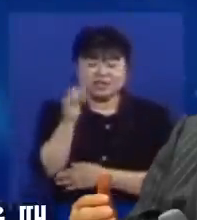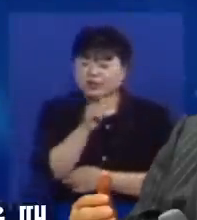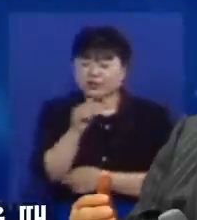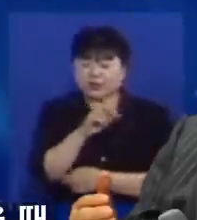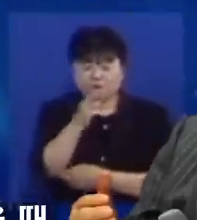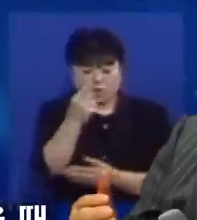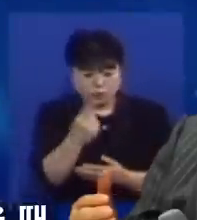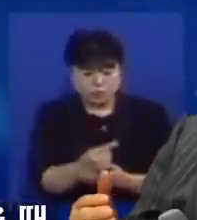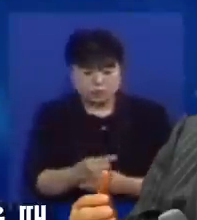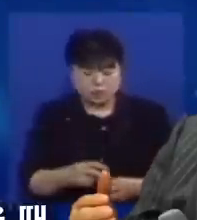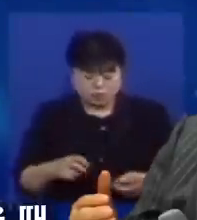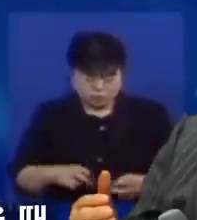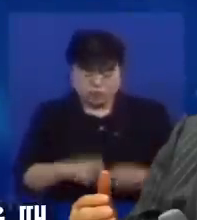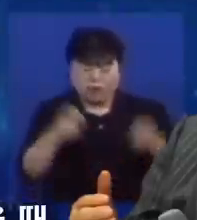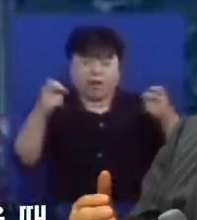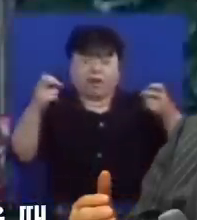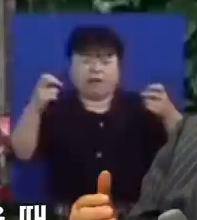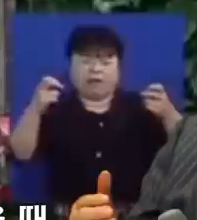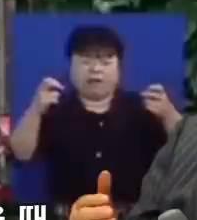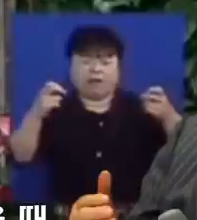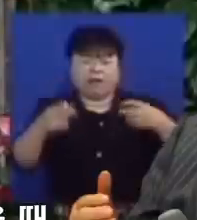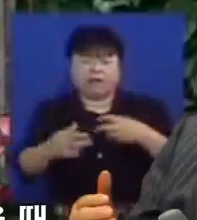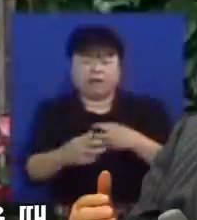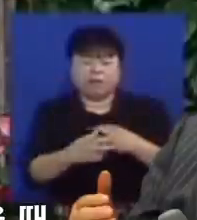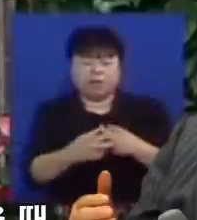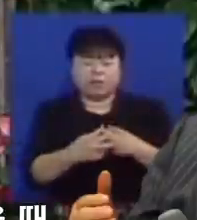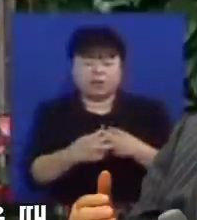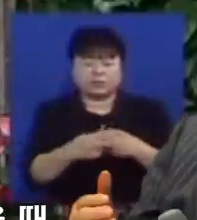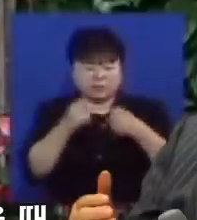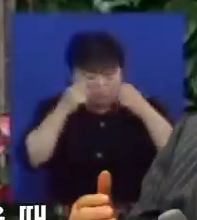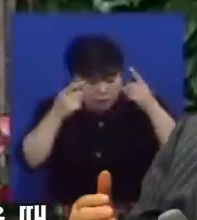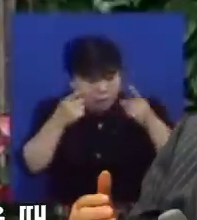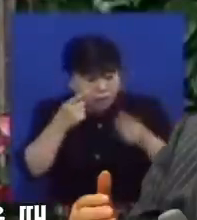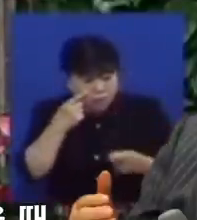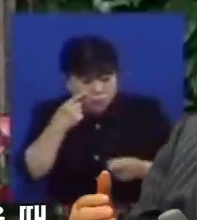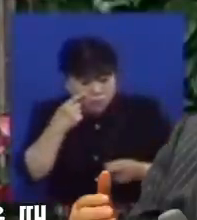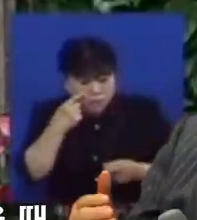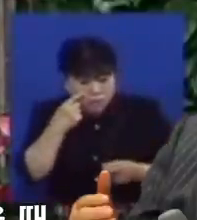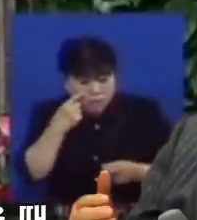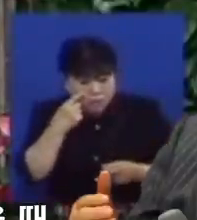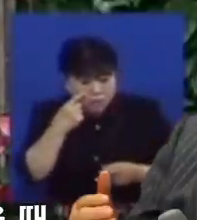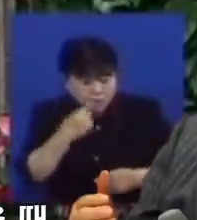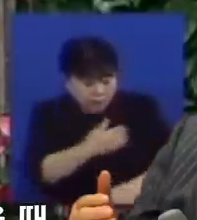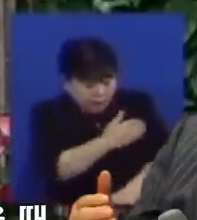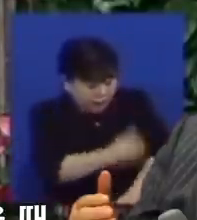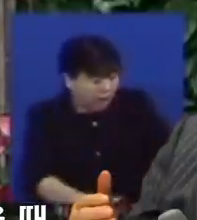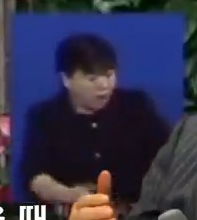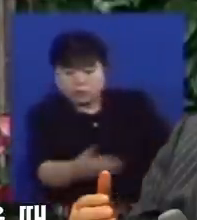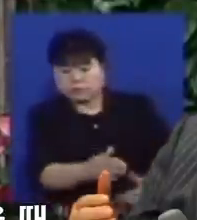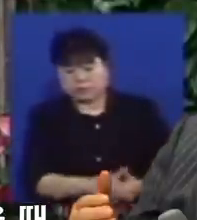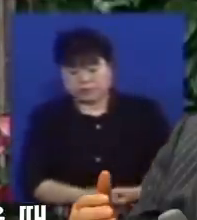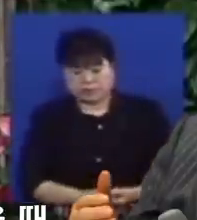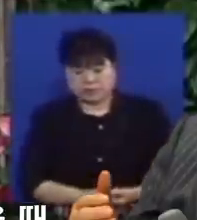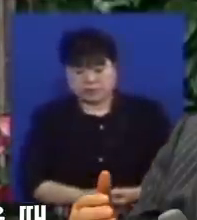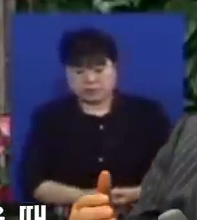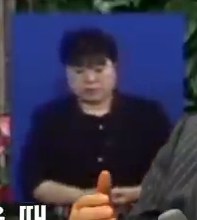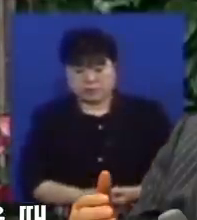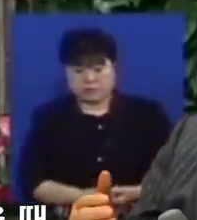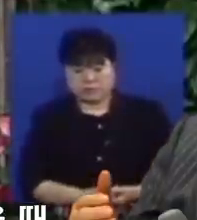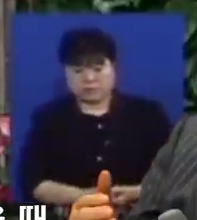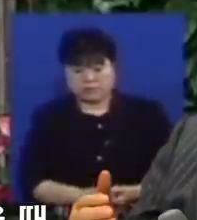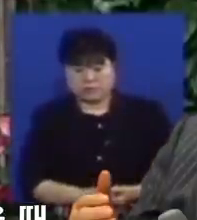하고 돌아오다가 교통사고를 당해서 병원에 깨어나니까 한쪽 팔이 없어졌습니다. 팔이